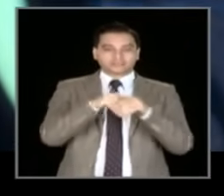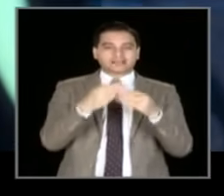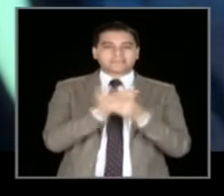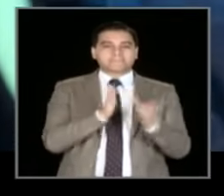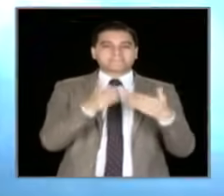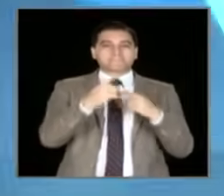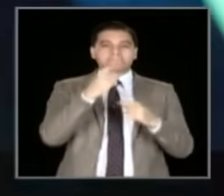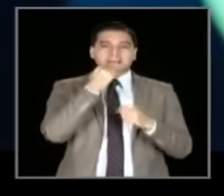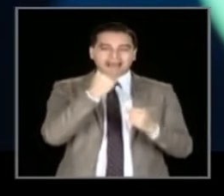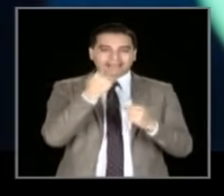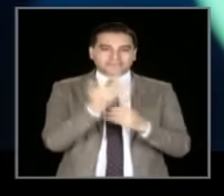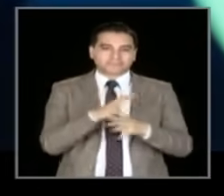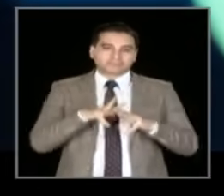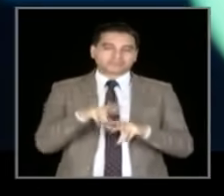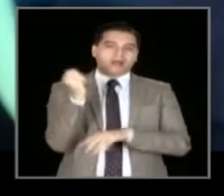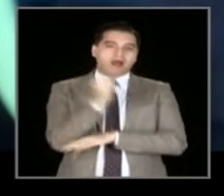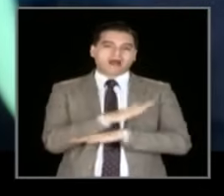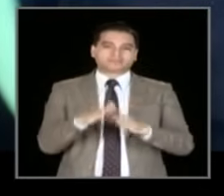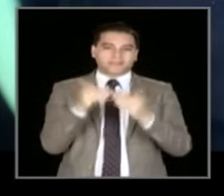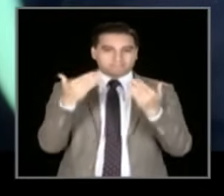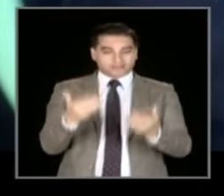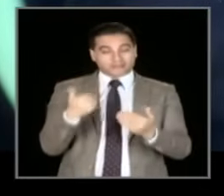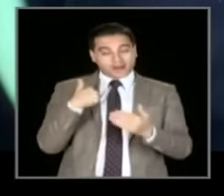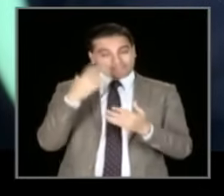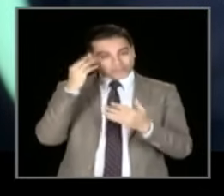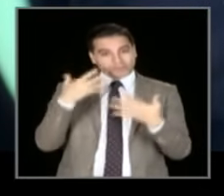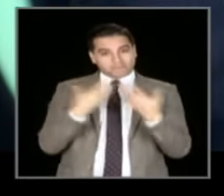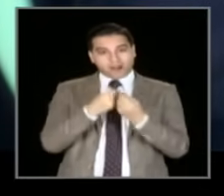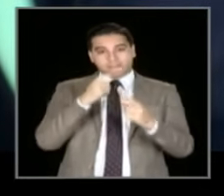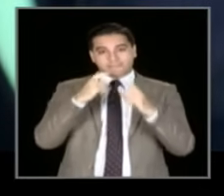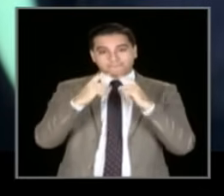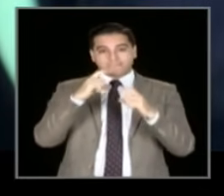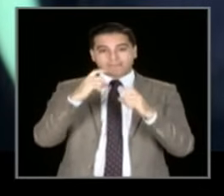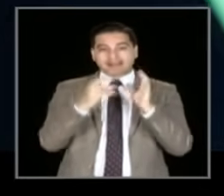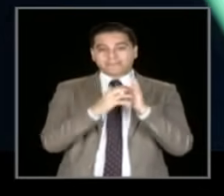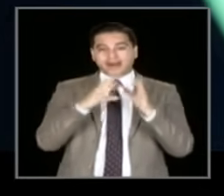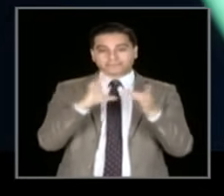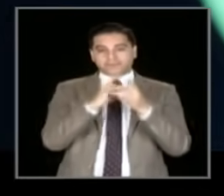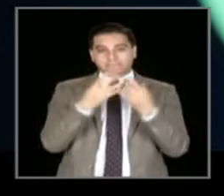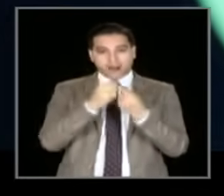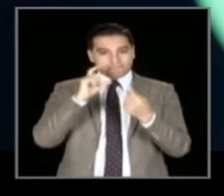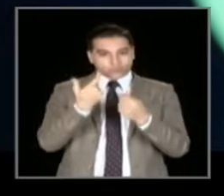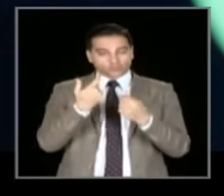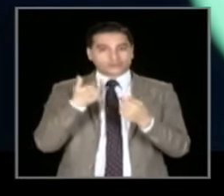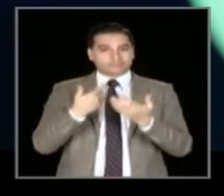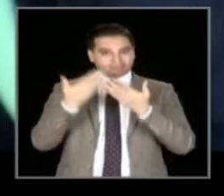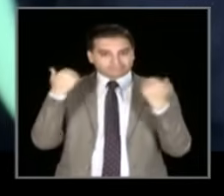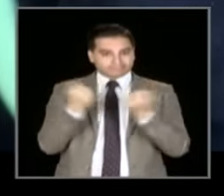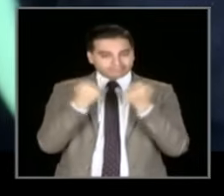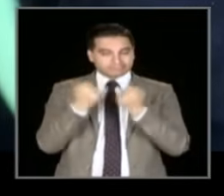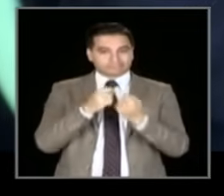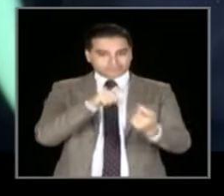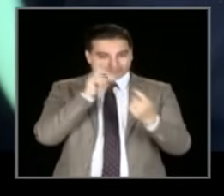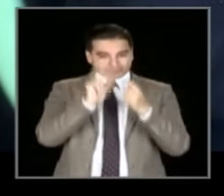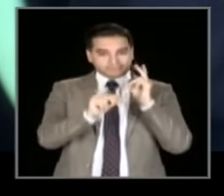الخدمات المجتمعية. بعد الخسارة من جامعة المنصورة استعدينا أكتر بكتير عشان نقدر إن احنا نعدي دور المجموعات. طبعا الاستعداد للسيمي فاينل مختلف، بس